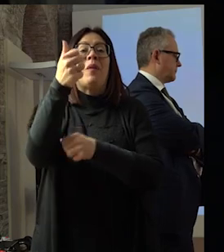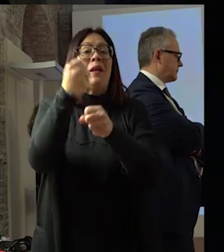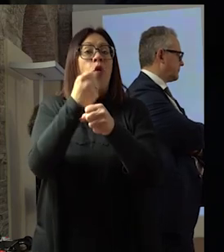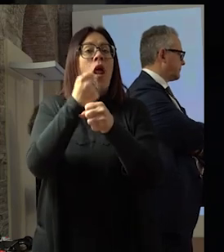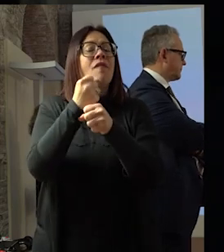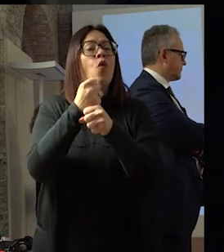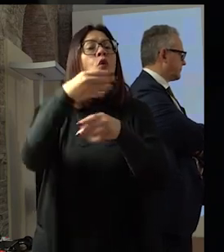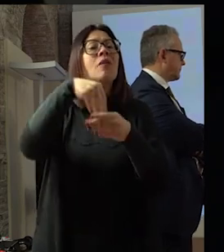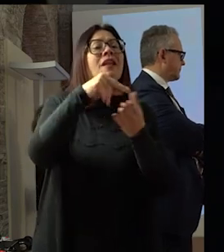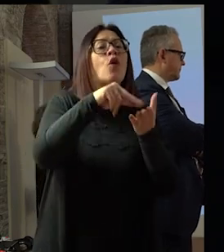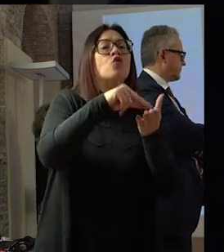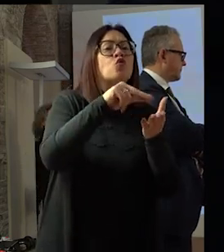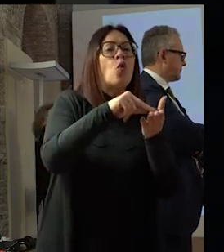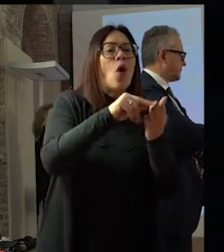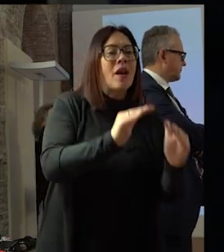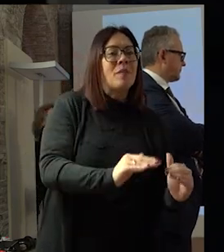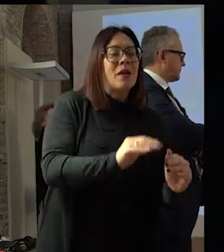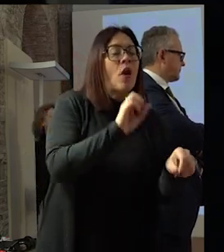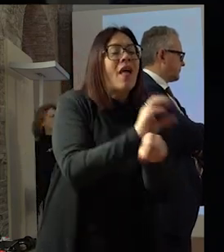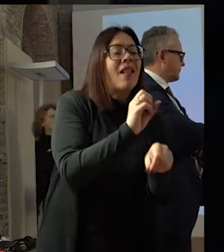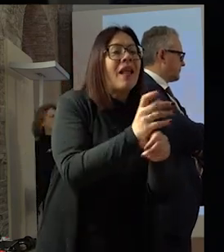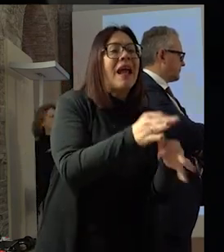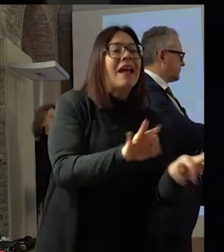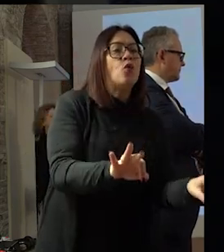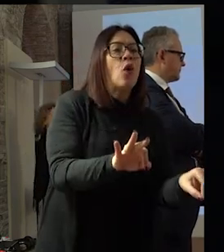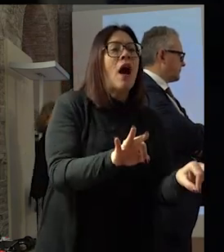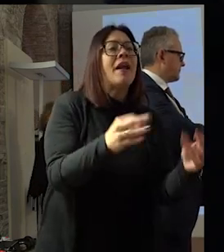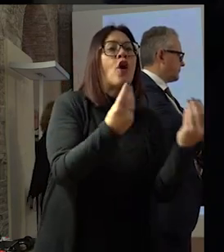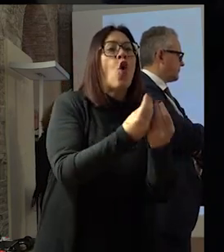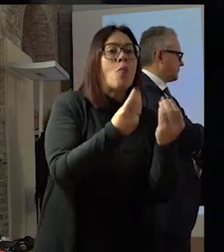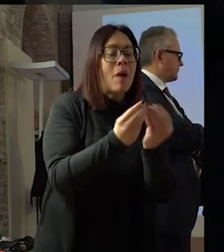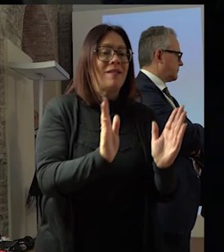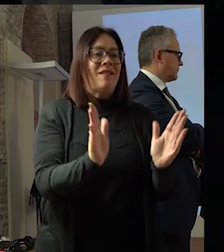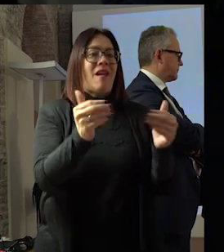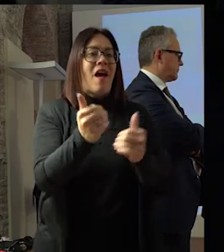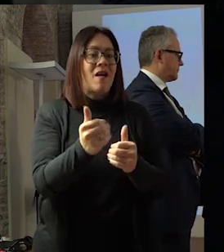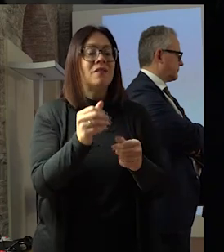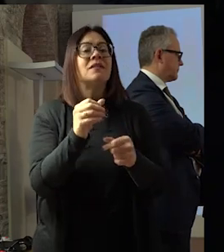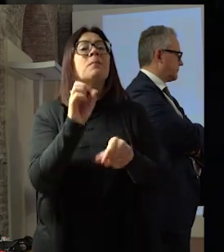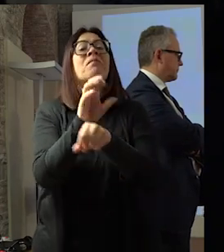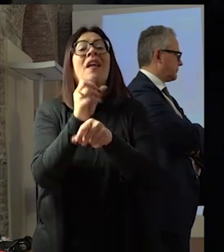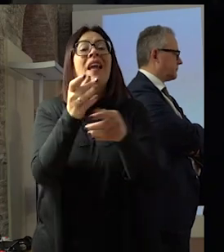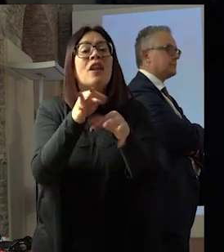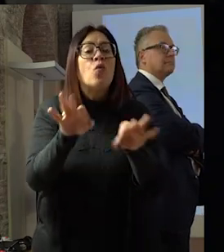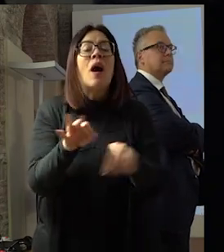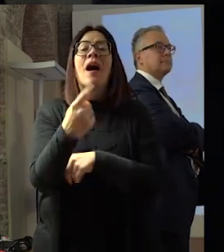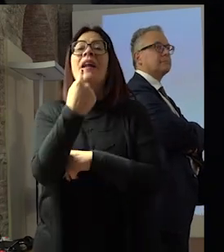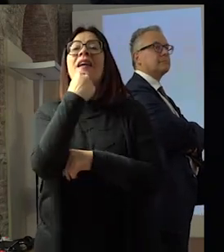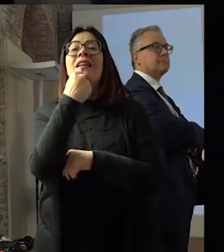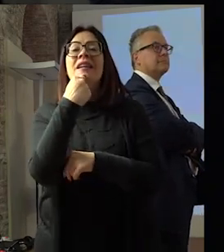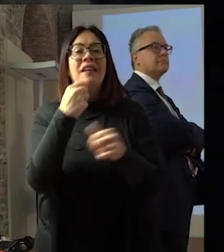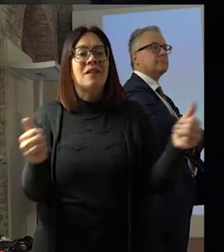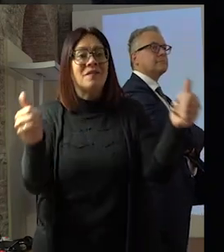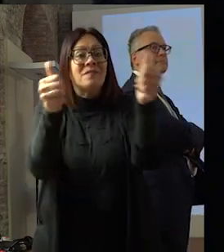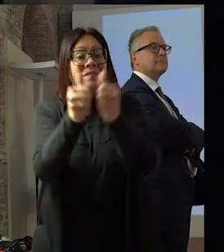nelle scuole è educare. Educare i compagni di classe, educare quelli che poi sono a fianco a